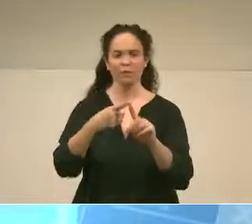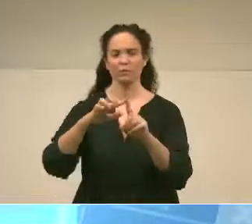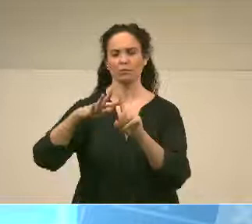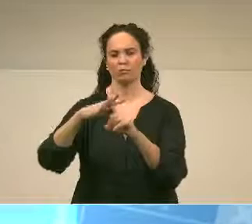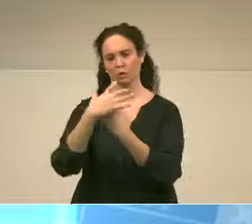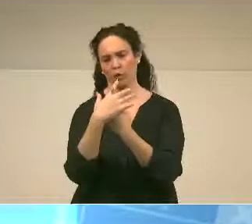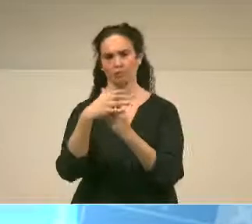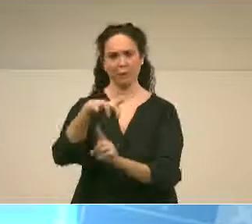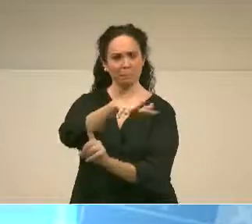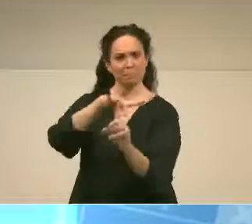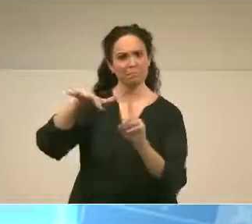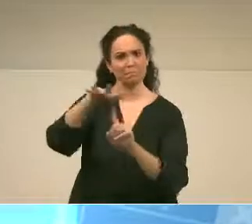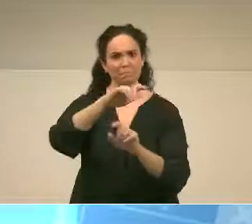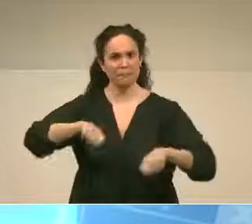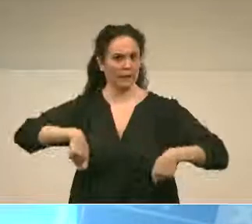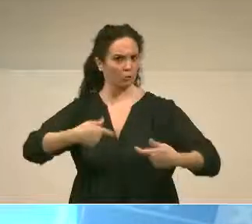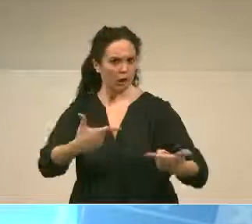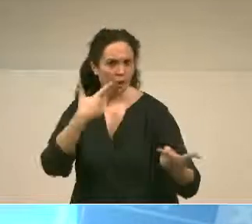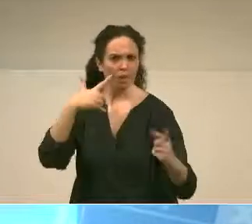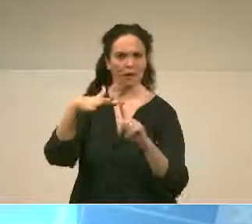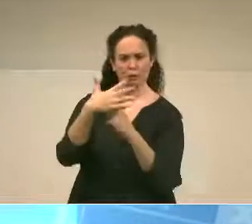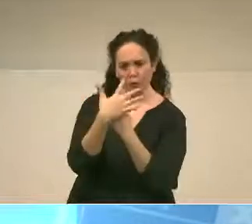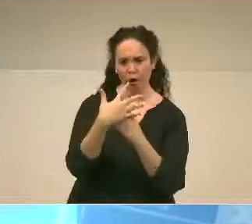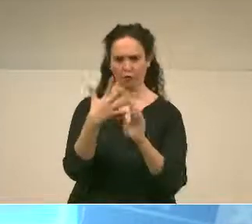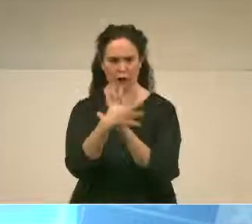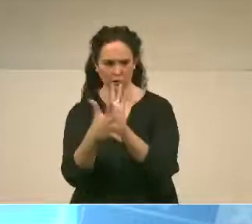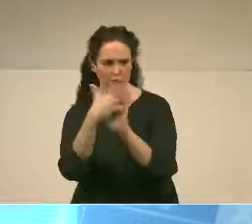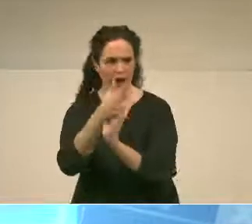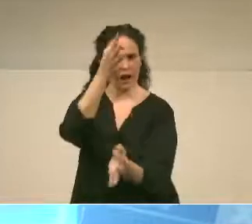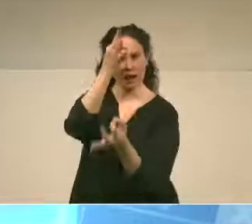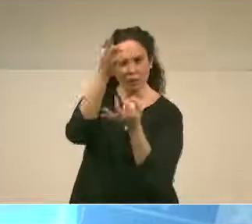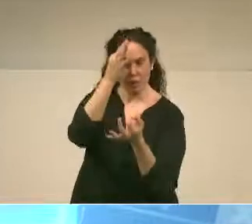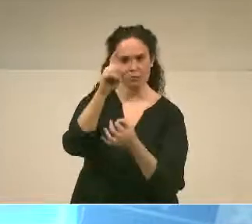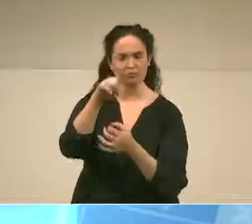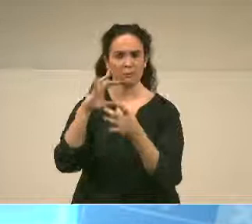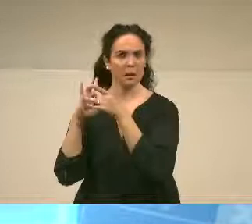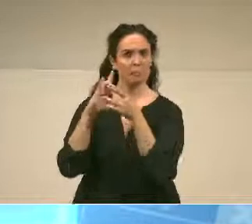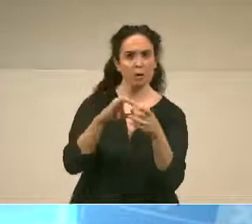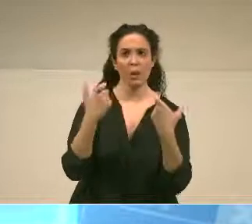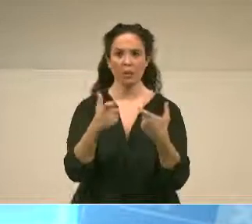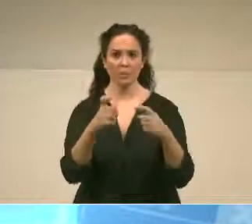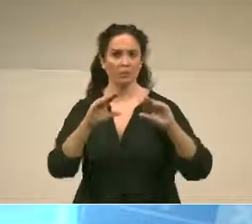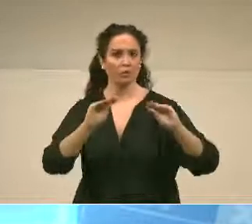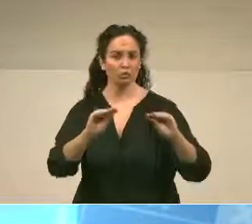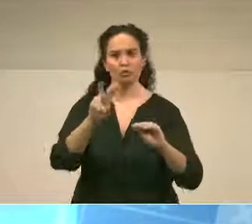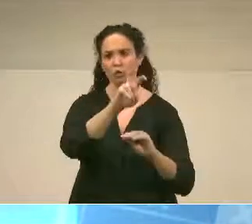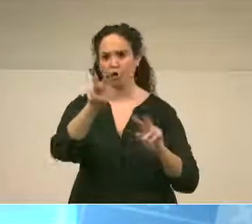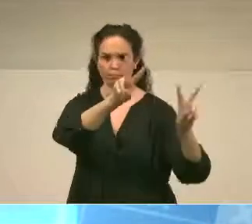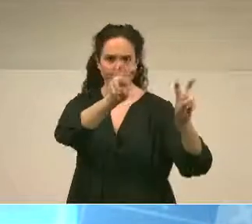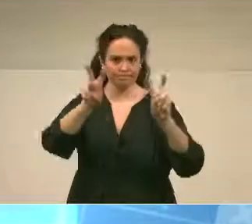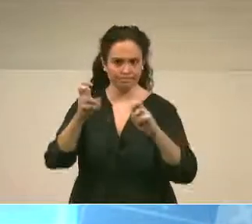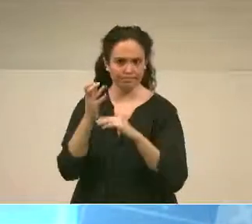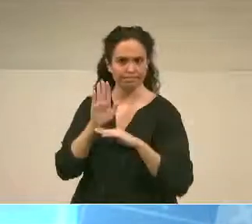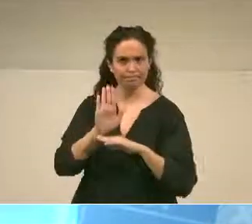garrantziaz hitz egiteko, eta gaurko gobernu batzordean bere arloarekin zer ikusia duen beste gai bat